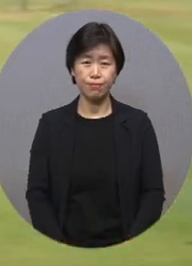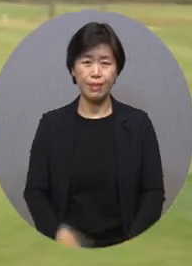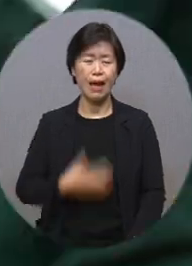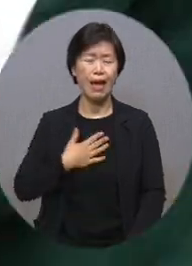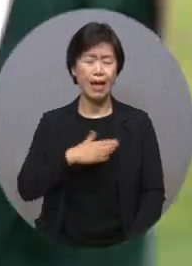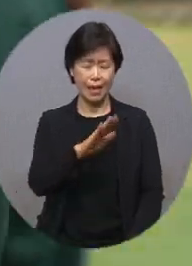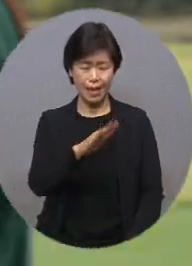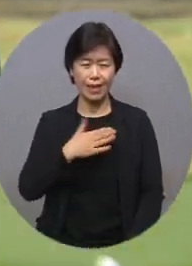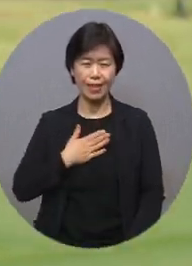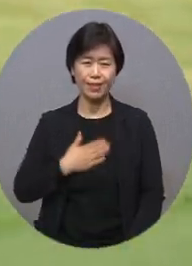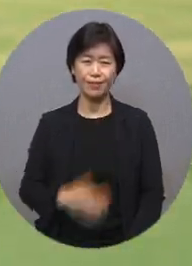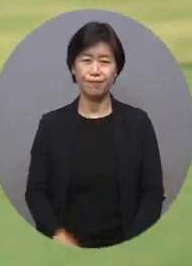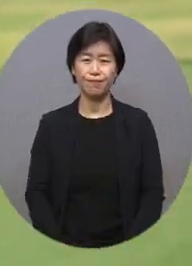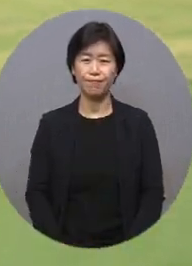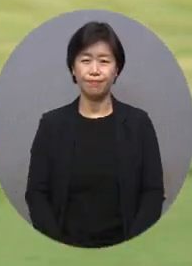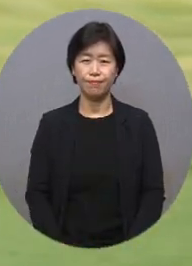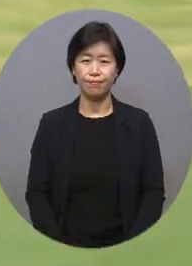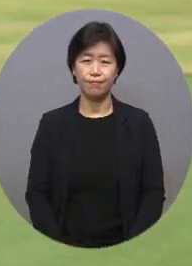알았어.